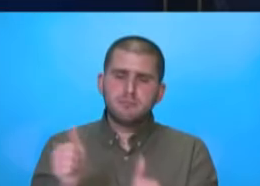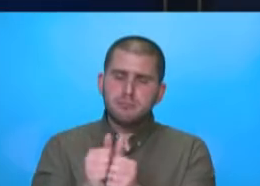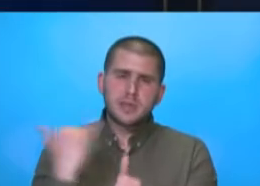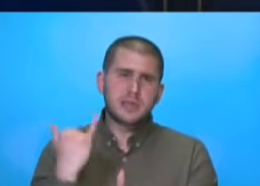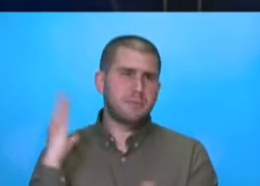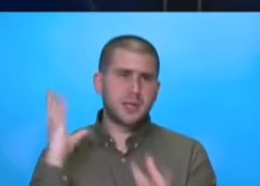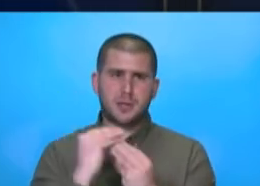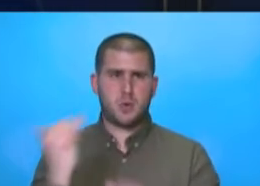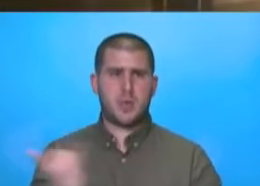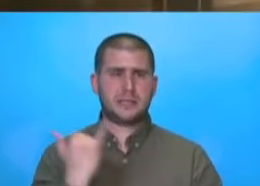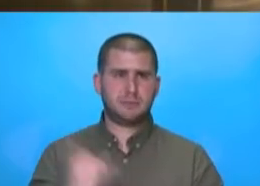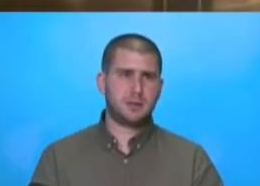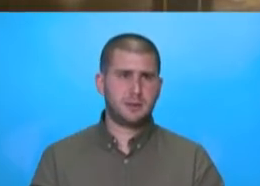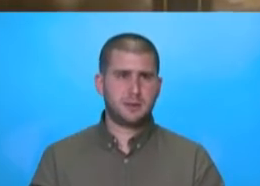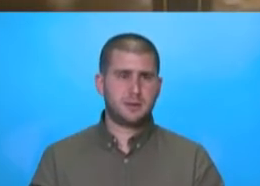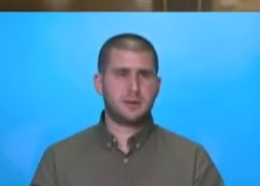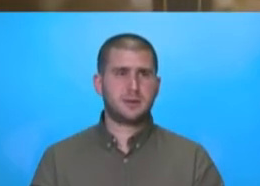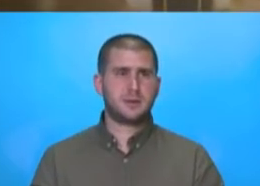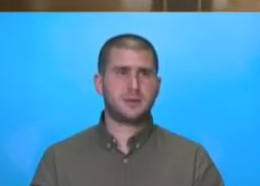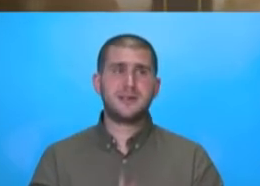כל הדרך. אימא,